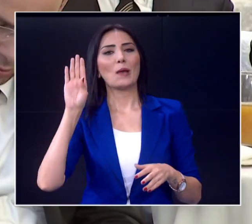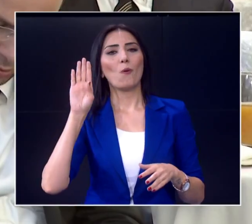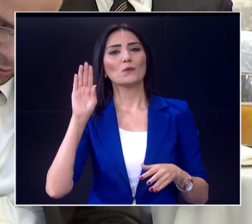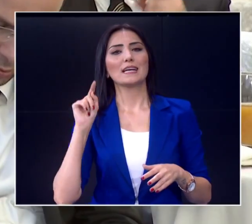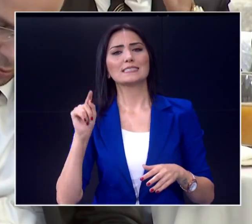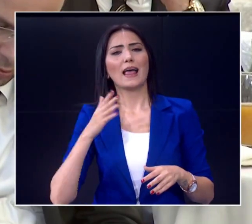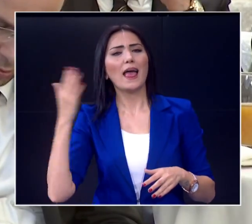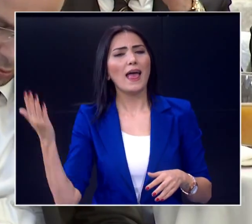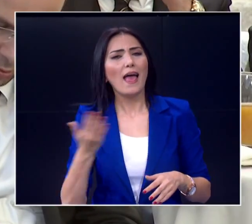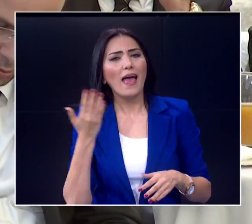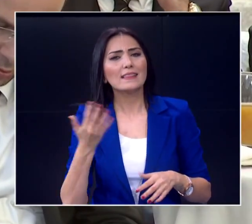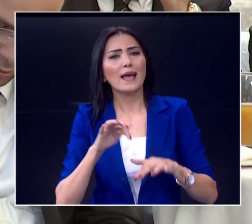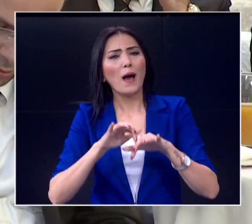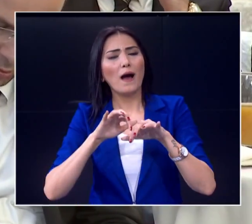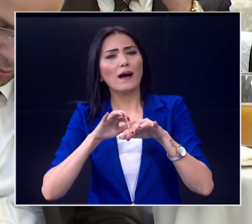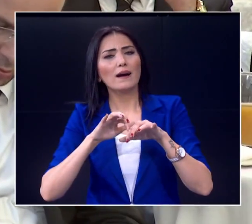Demokrasinin en ayırt edici